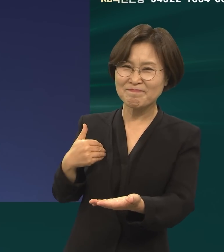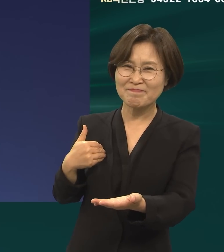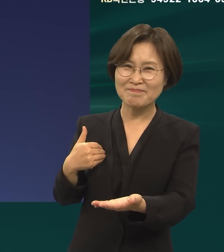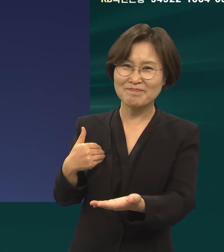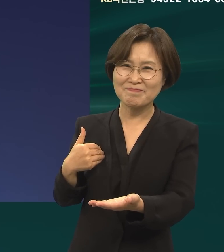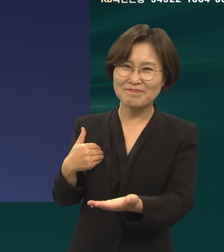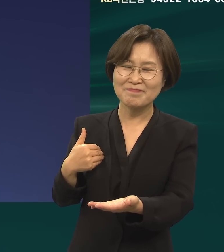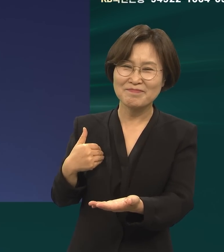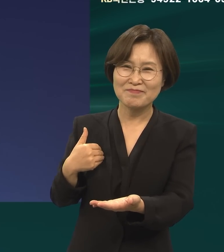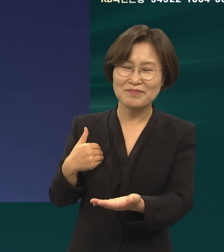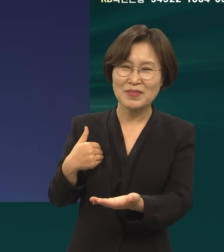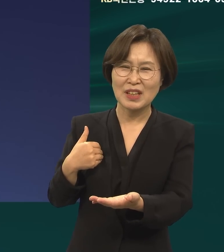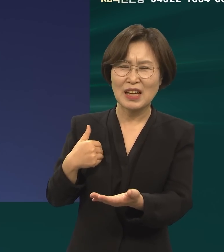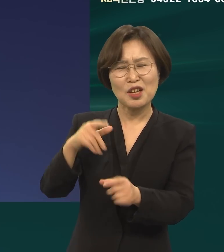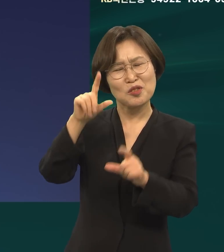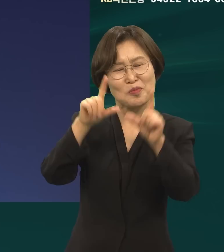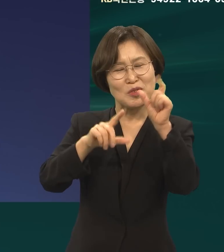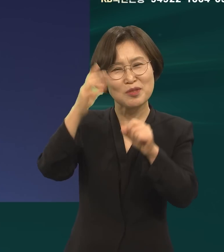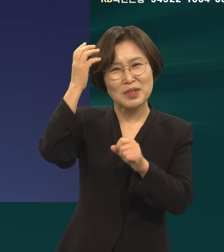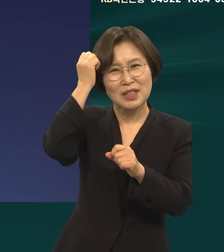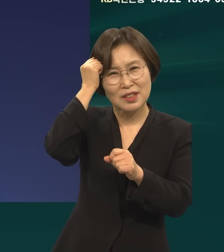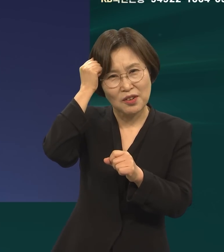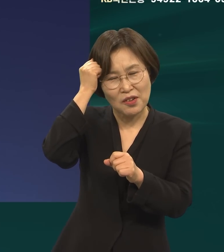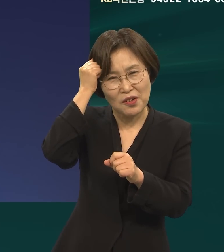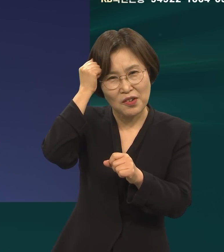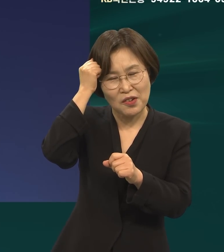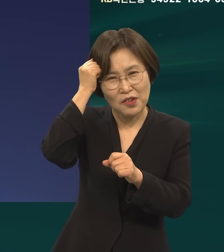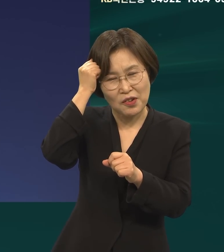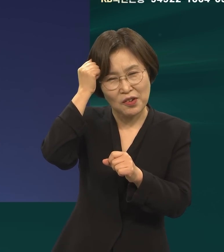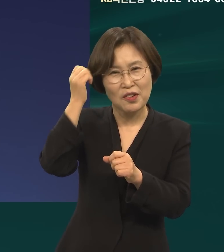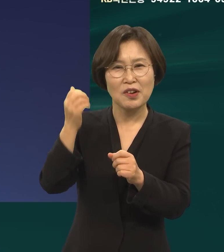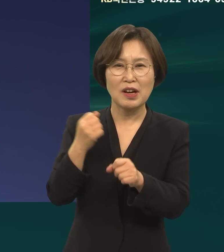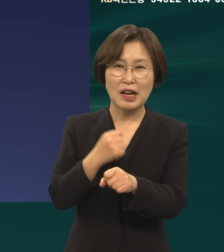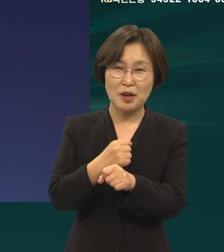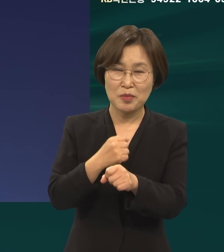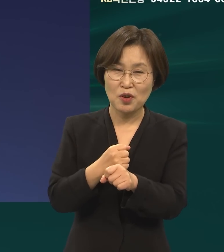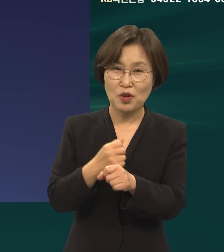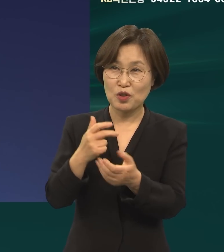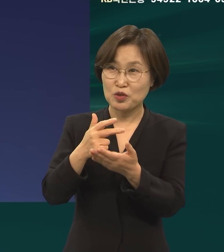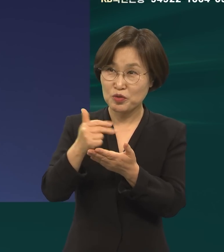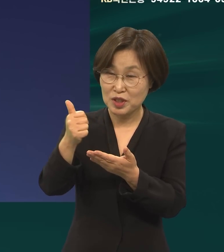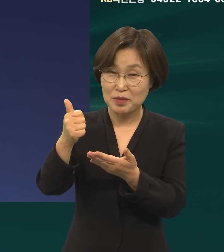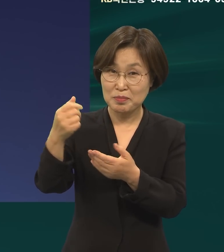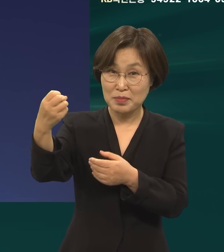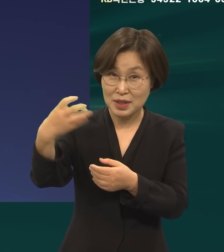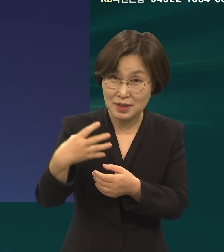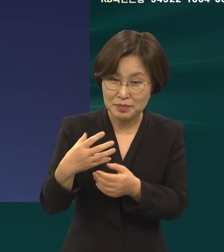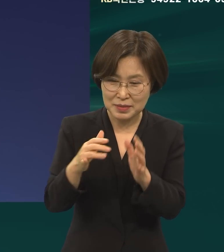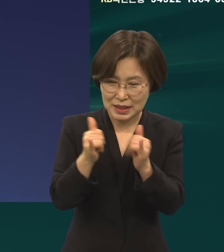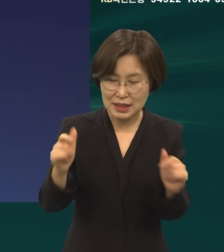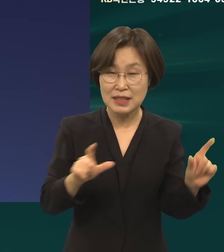그 장면을 기억나게 하시면서 주님이 이런 얘기를 해주셨어요. 인생이 뭔지 아니?